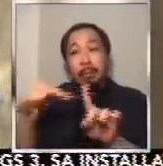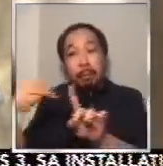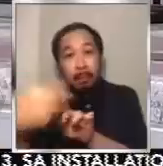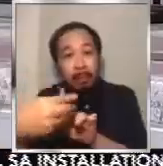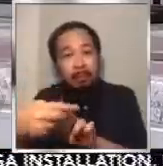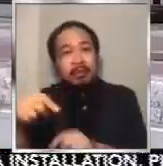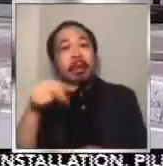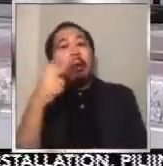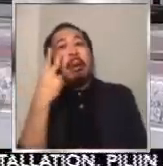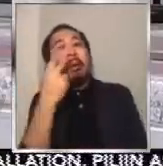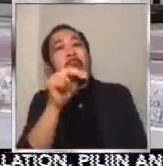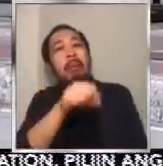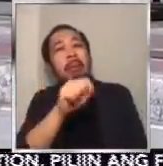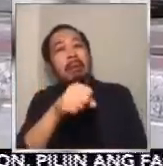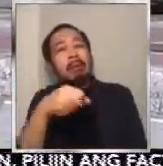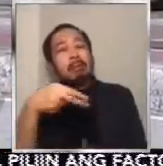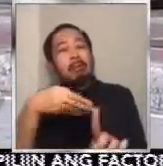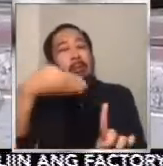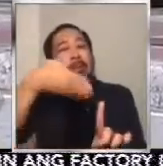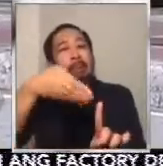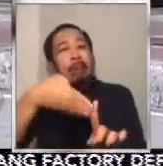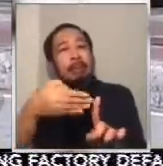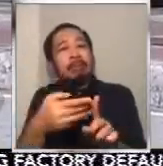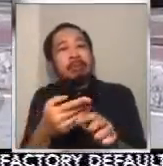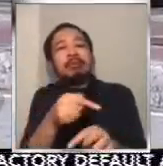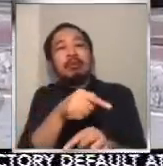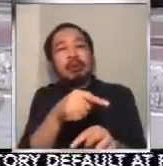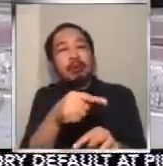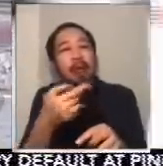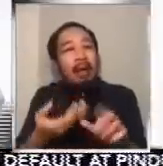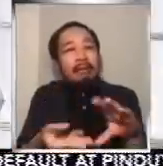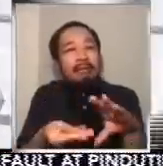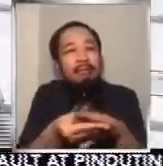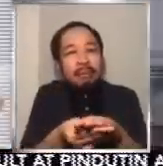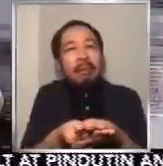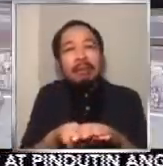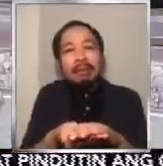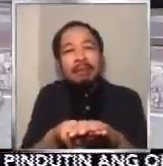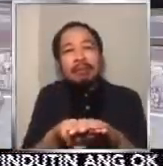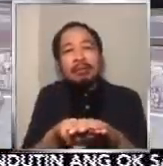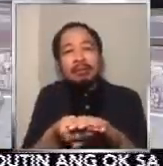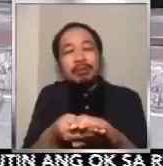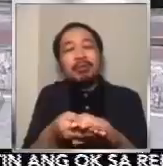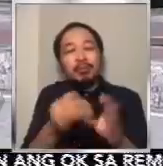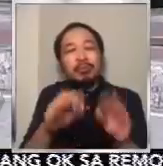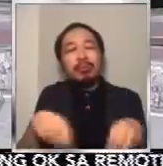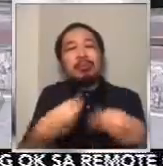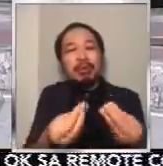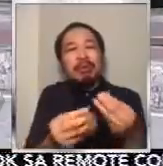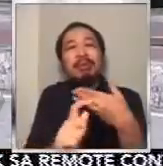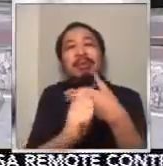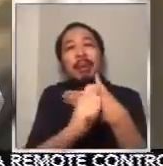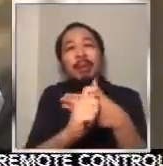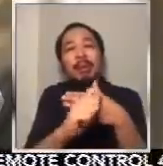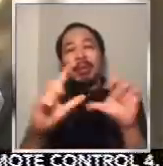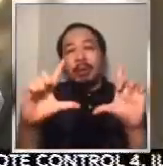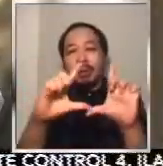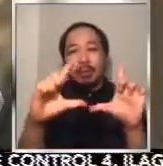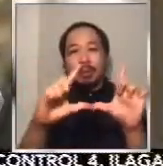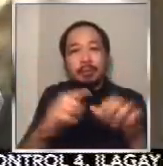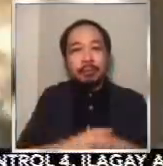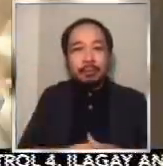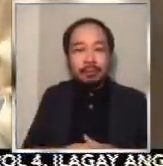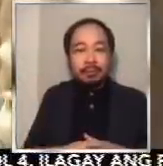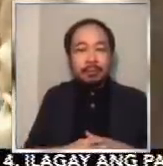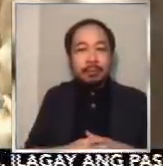nyo, kakampi na bayaran. Kaya bibigyan nila ng temporary franchise. Both